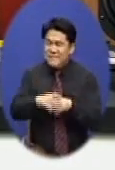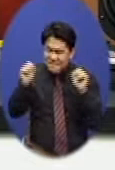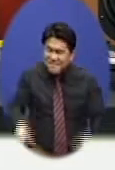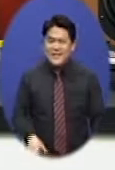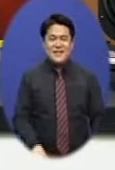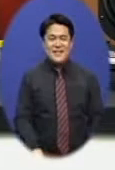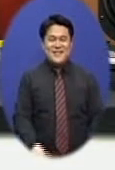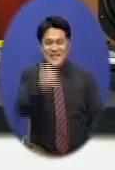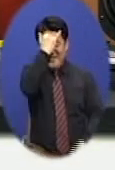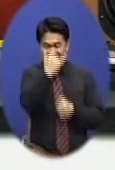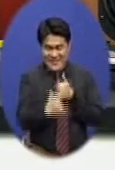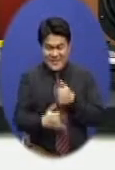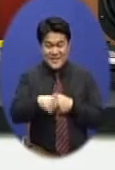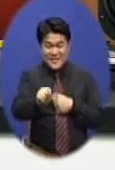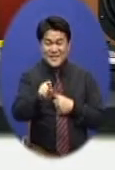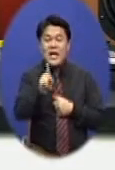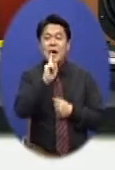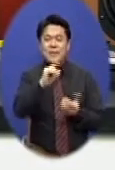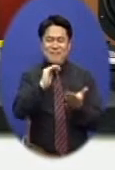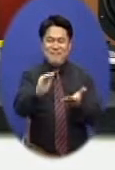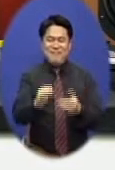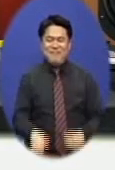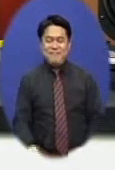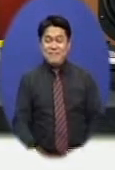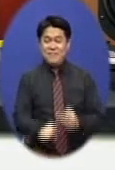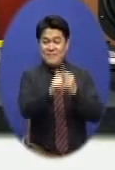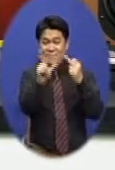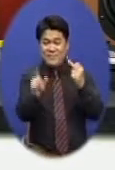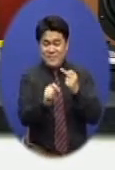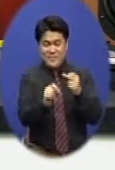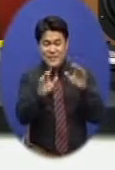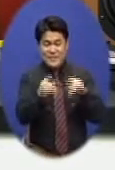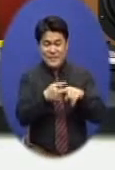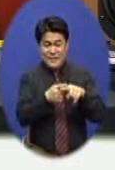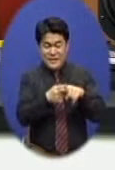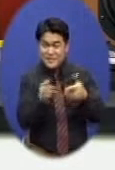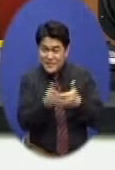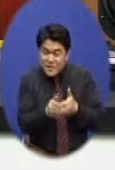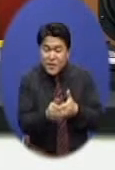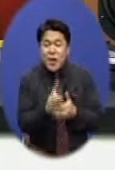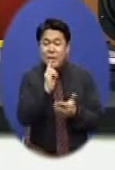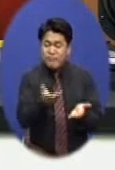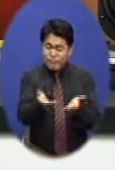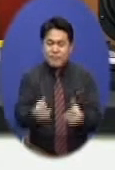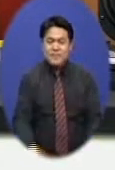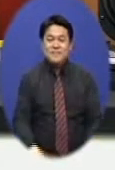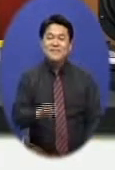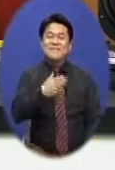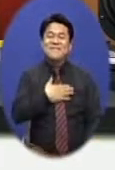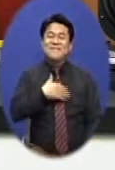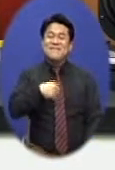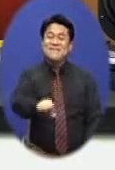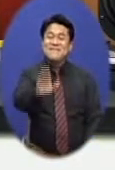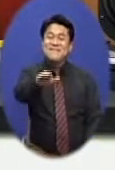효자 아들에게 네. 어머님 한 말씀 하세요. 이제 12월도 다가가는데. 한 말씀 하세요. 네, 우리